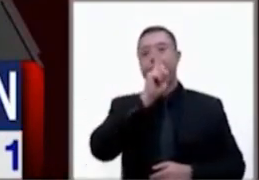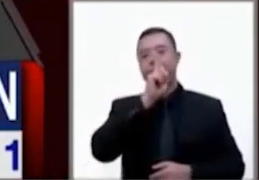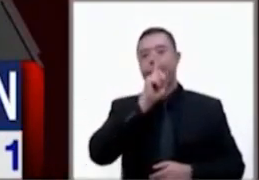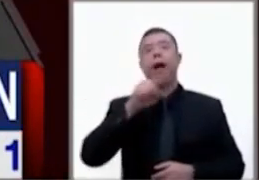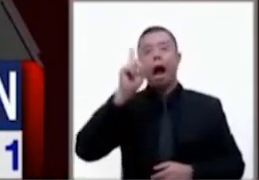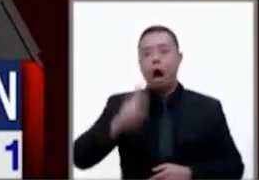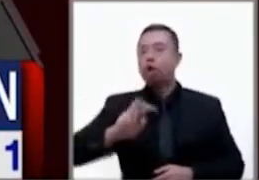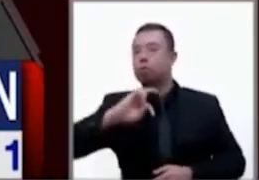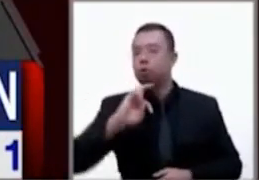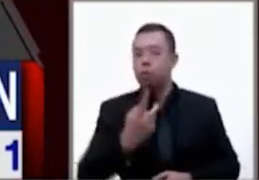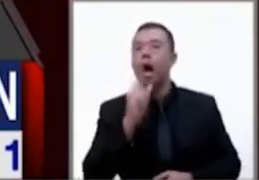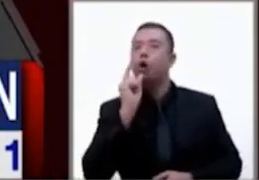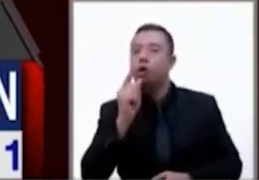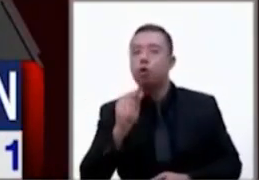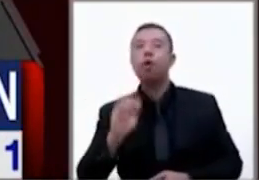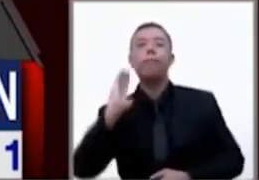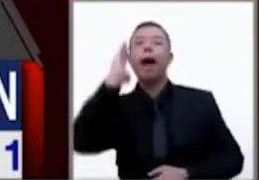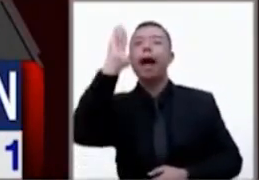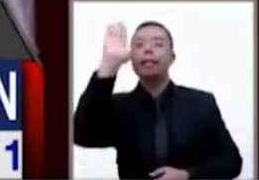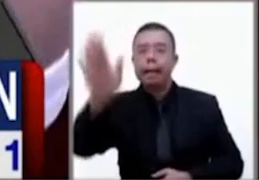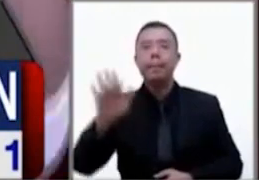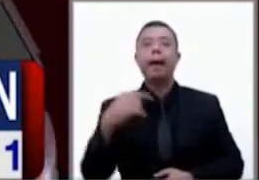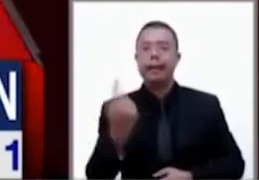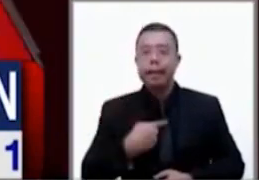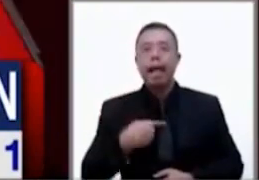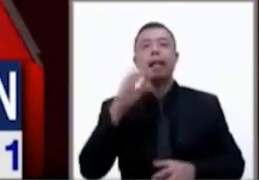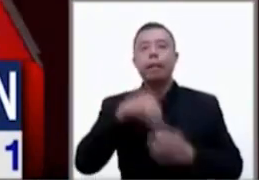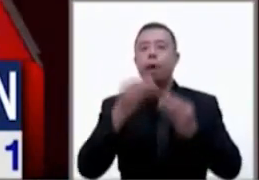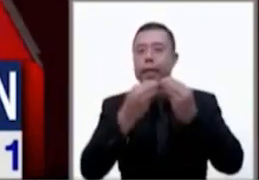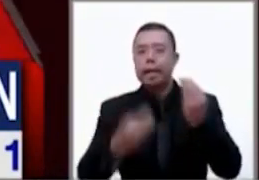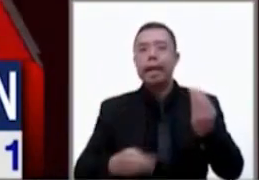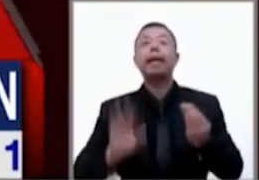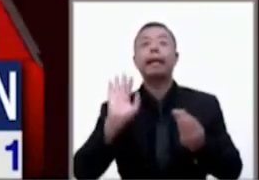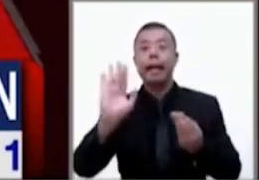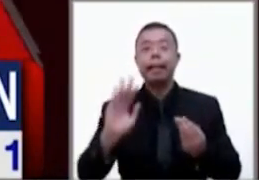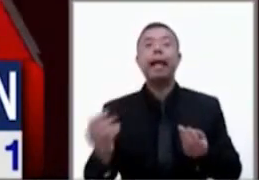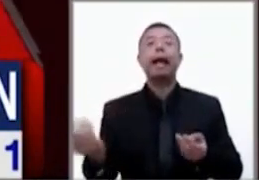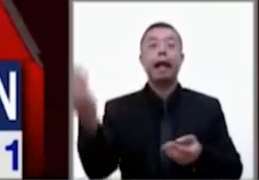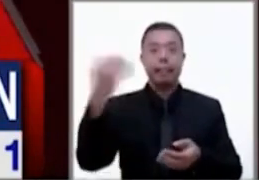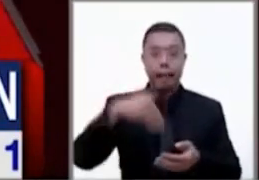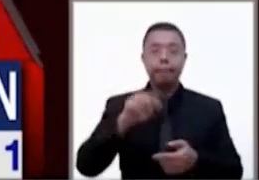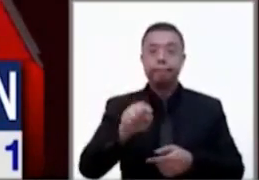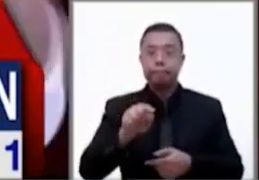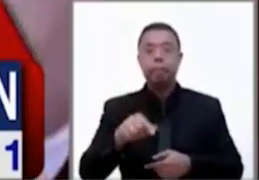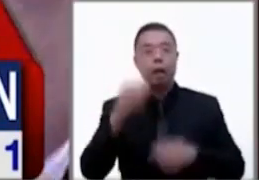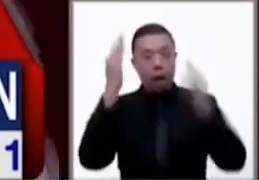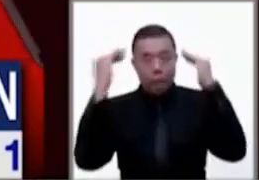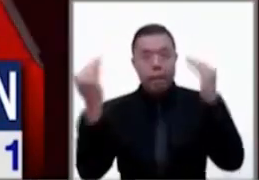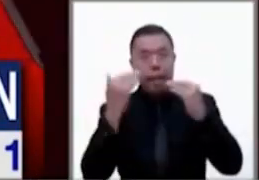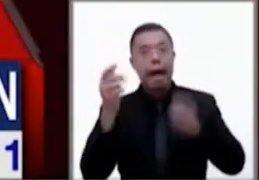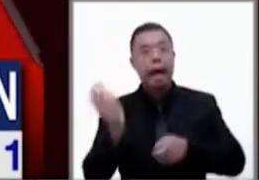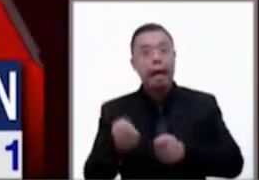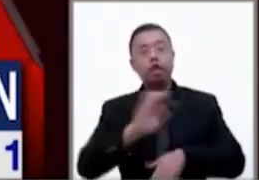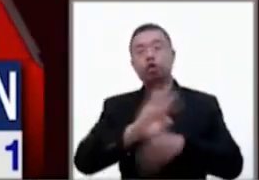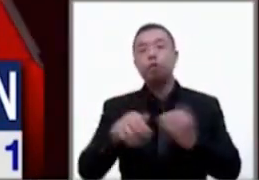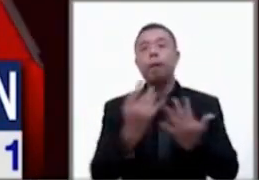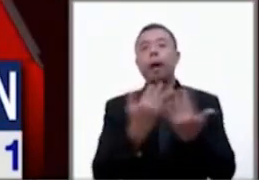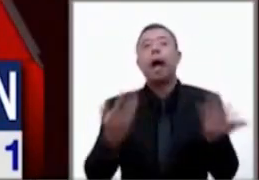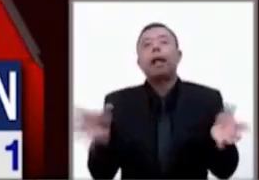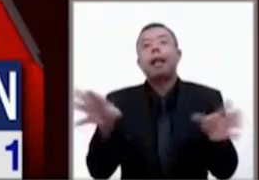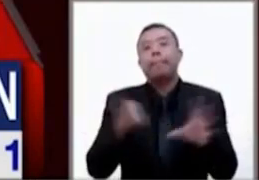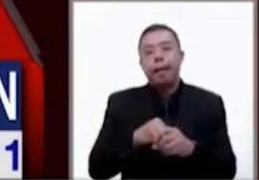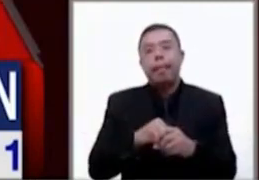Perubahan menghadapi masa depan kita dan generasi yang akan datang. para petani dan seluruh warga bangsa yang